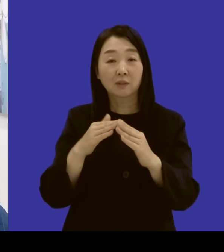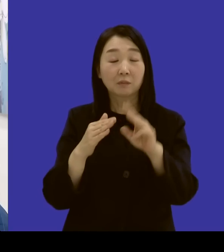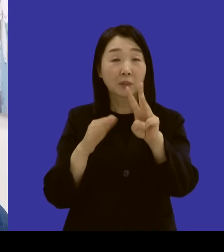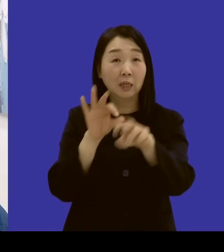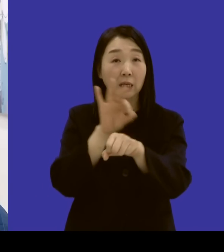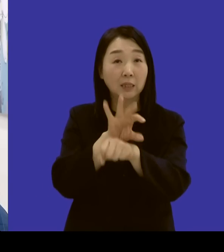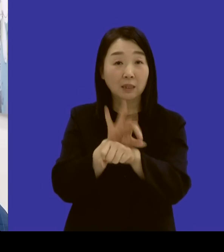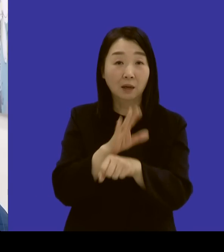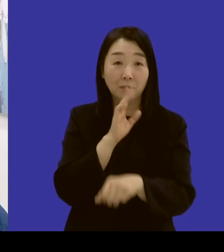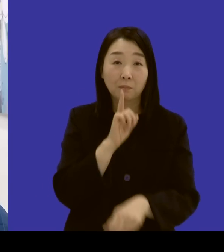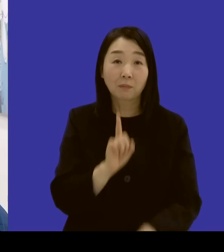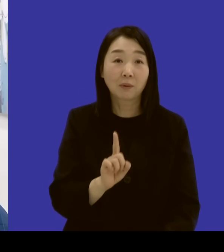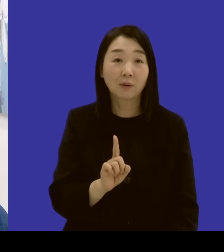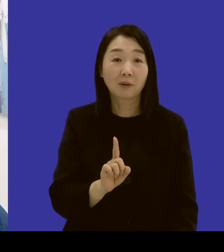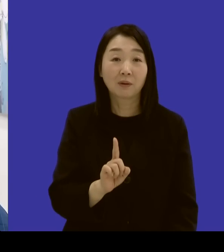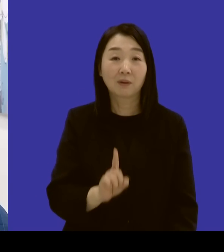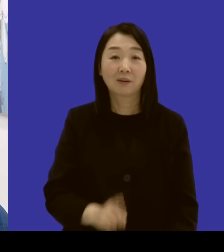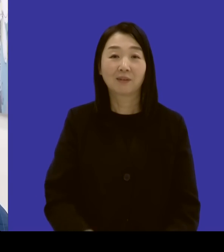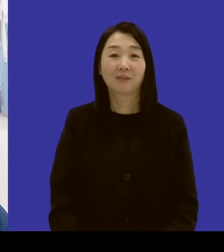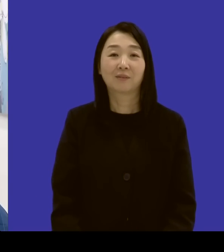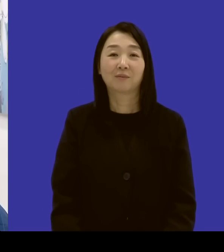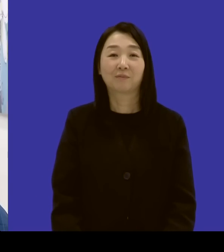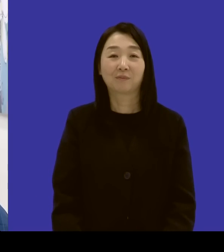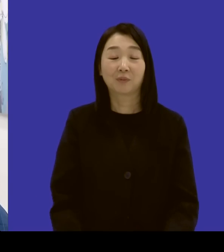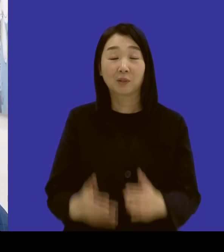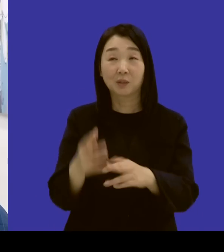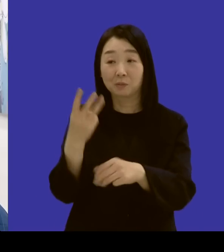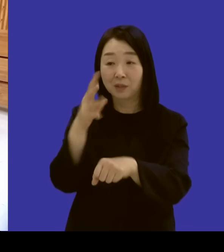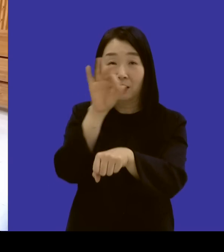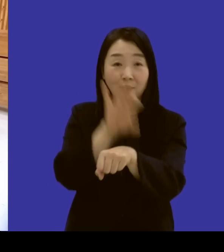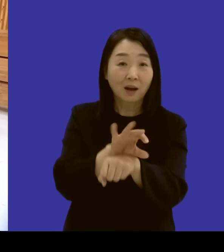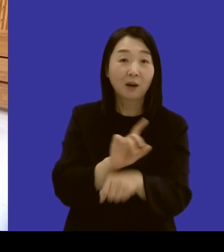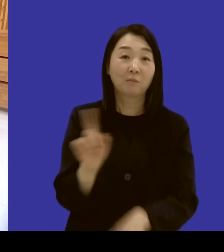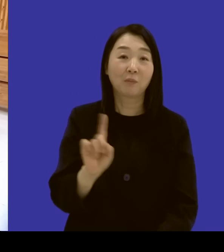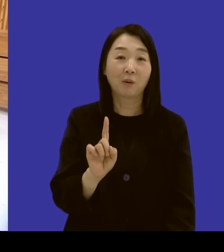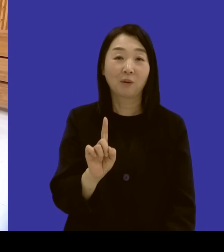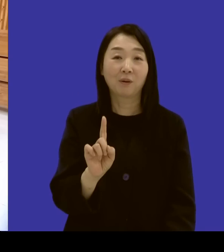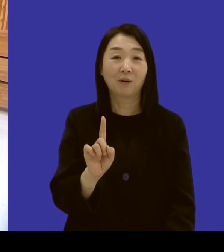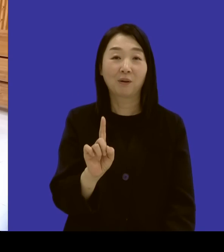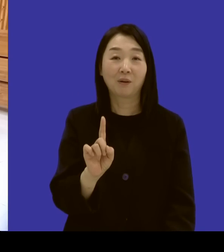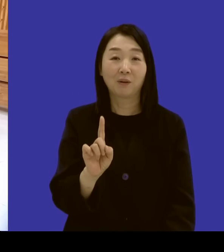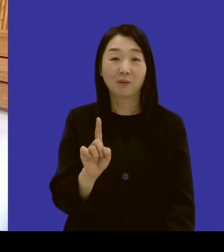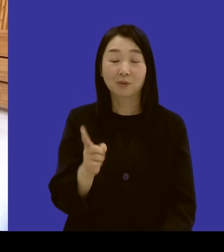거 저기서 뭐가 있나요? 밝혀야 돼요. 예, 집을 세 채. 그런 집을 세 채.